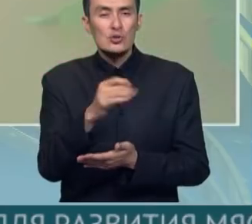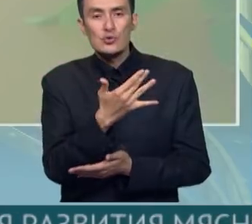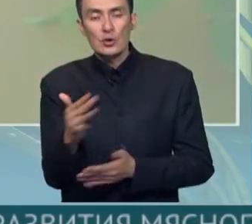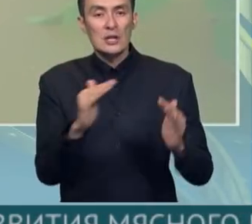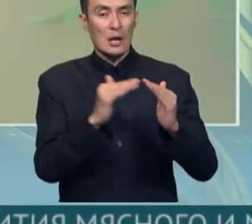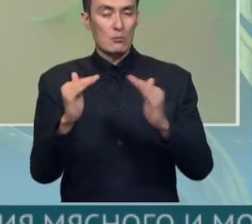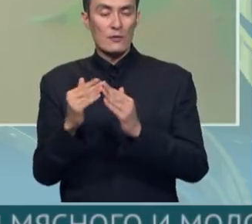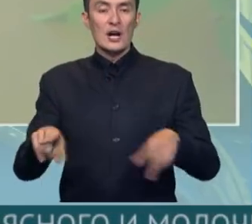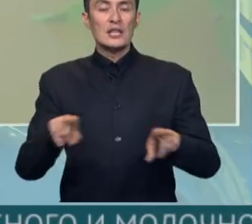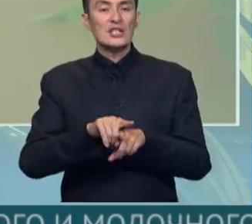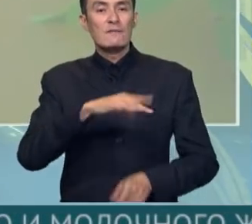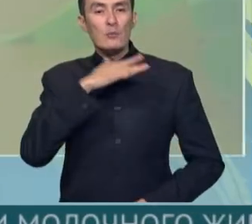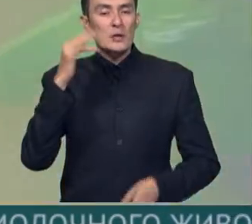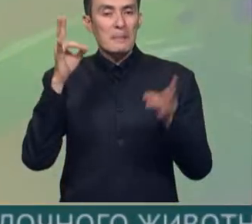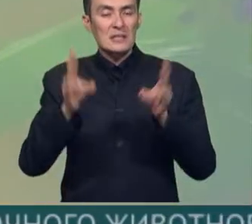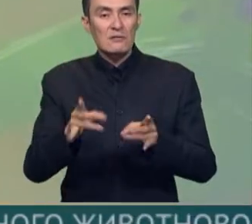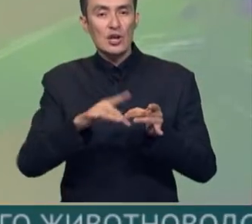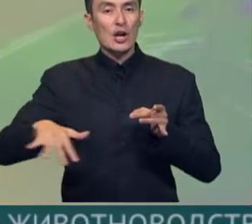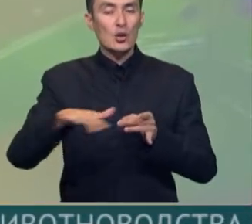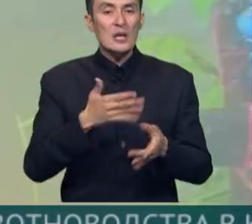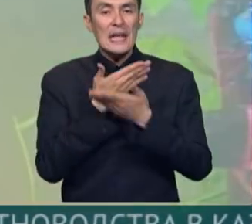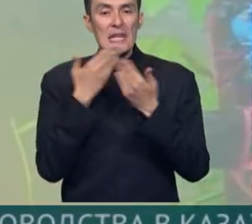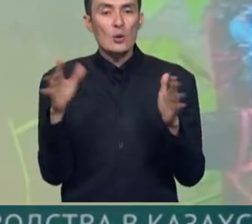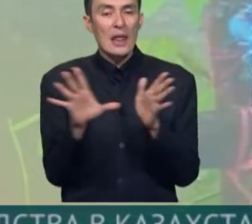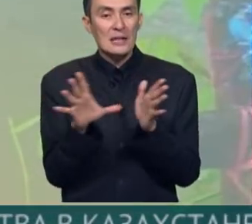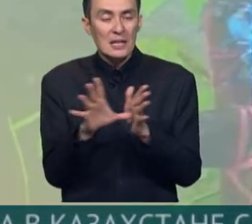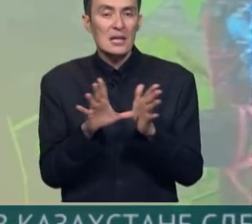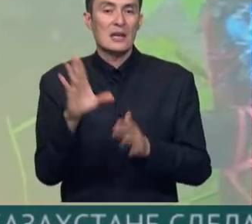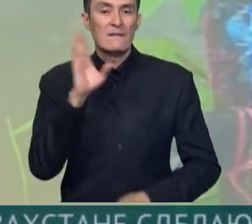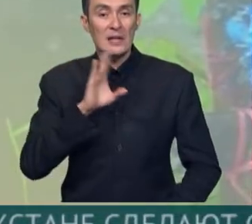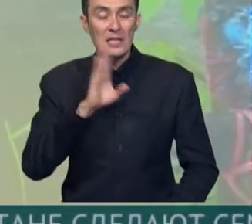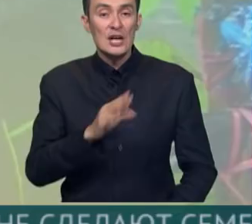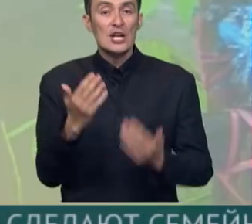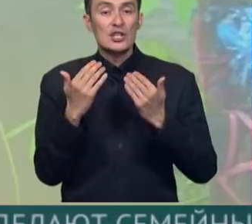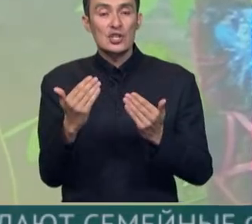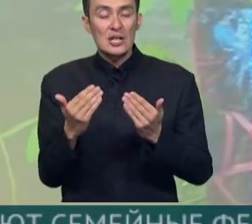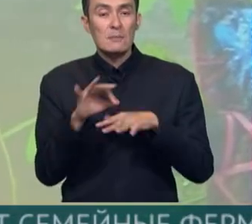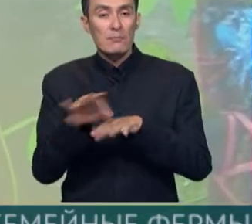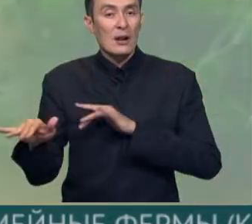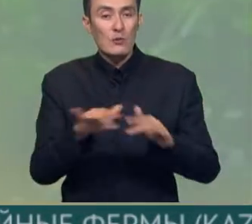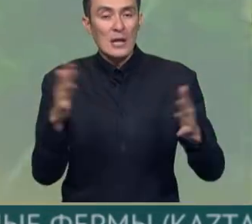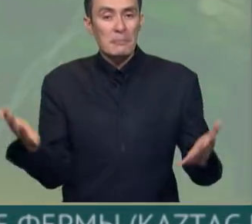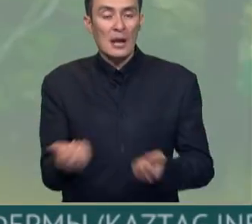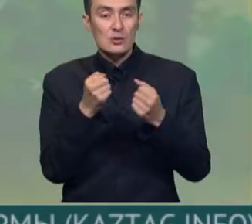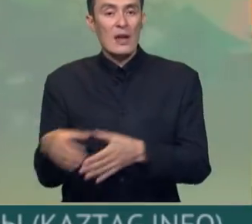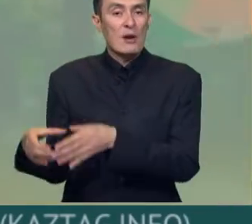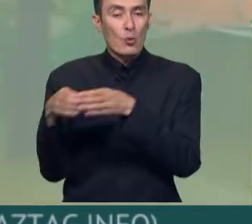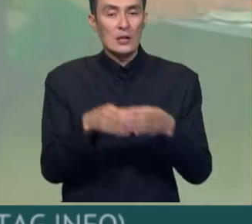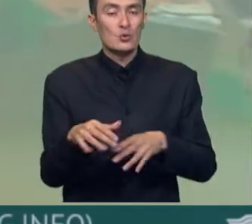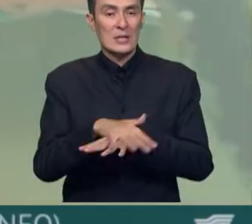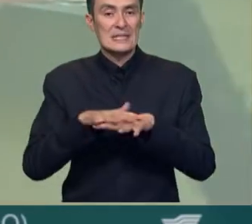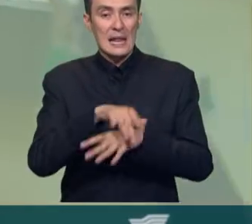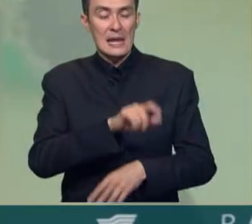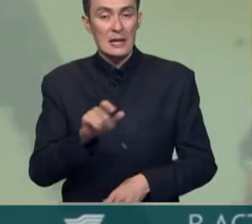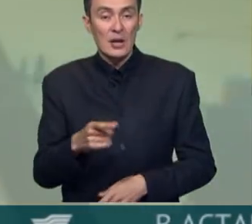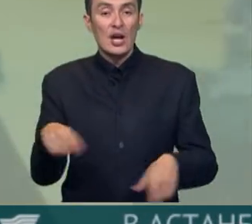домов. Кроме того, во многих пострадавших районах нет электроэнергии и воды. Сейчас там проходят операции по